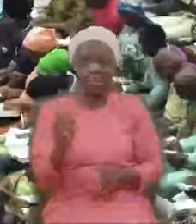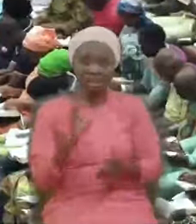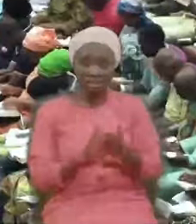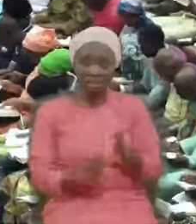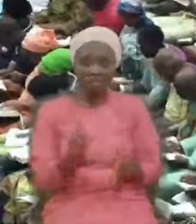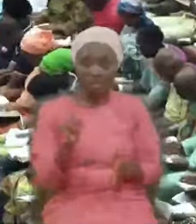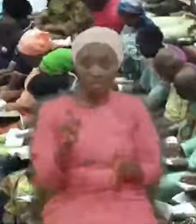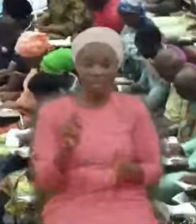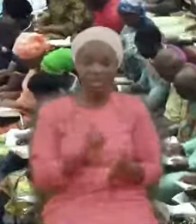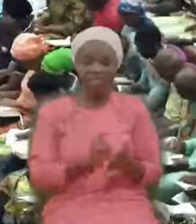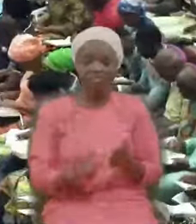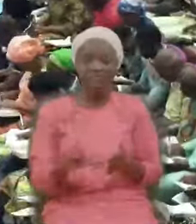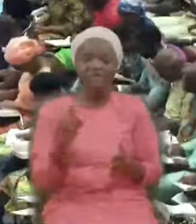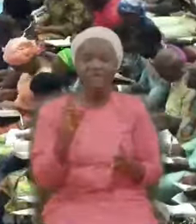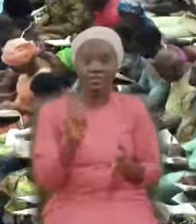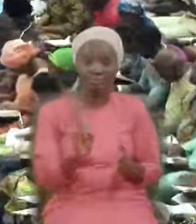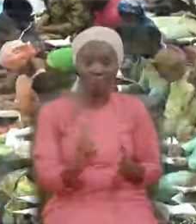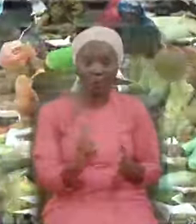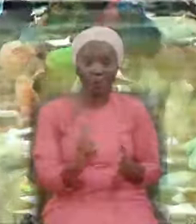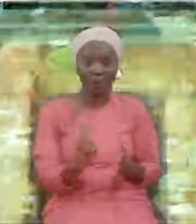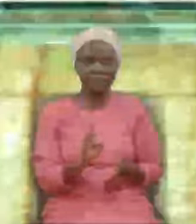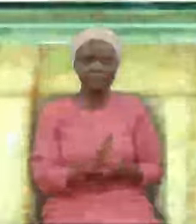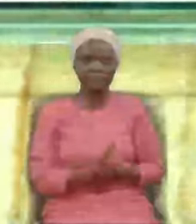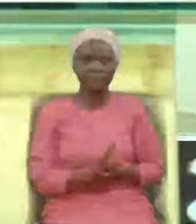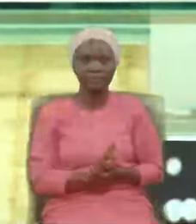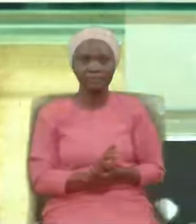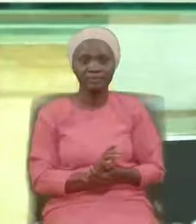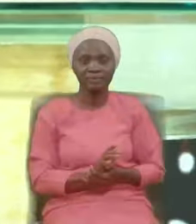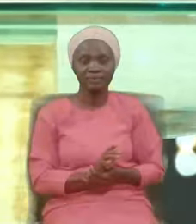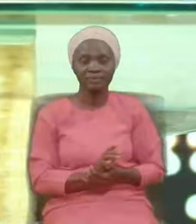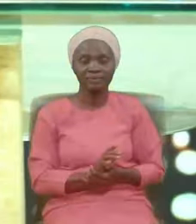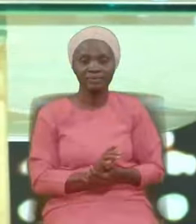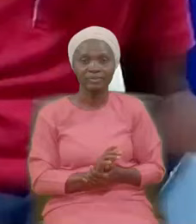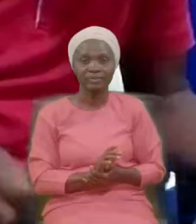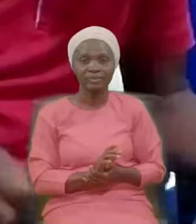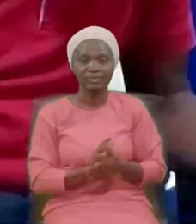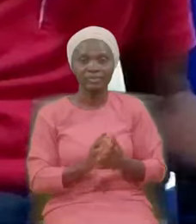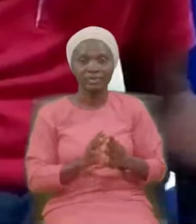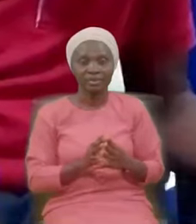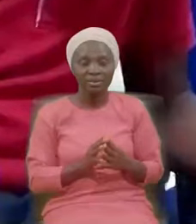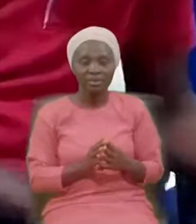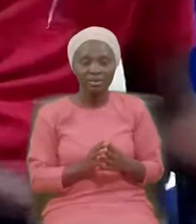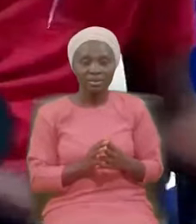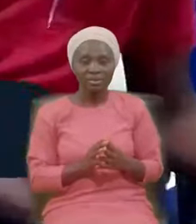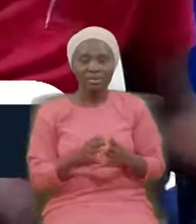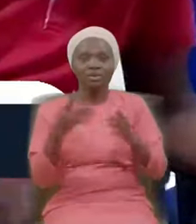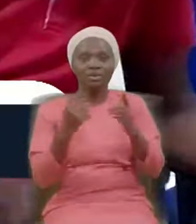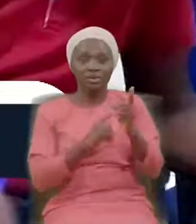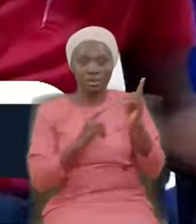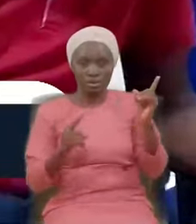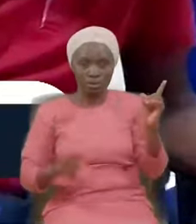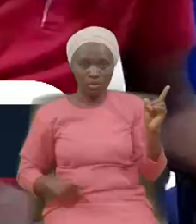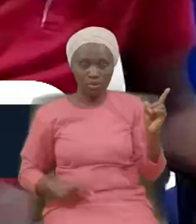Psaume chapitre 20, verset 1, psaume 20, verset 2.